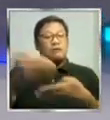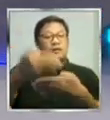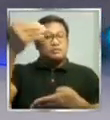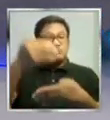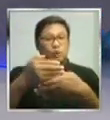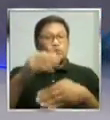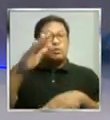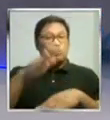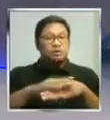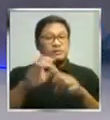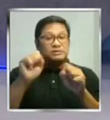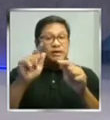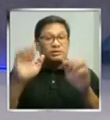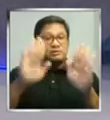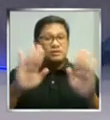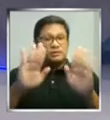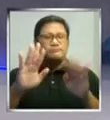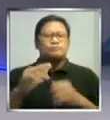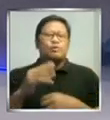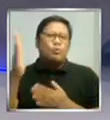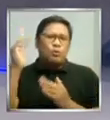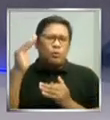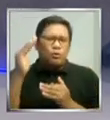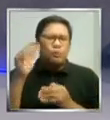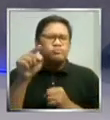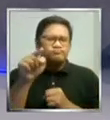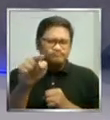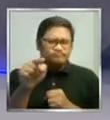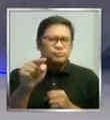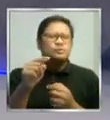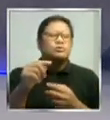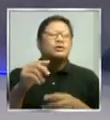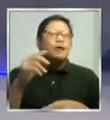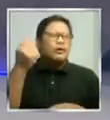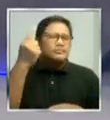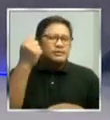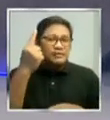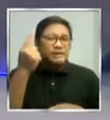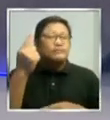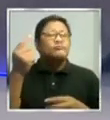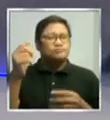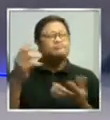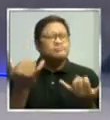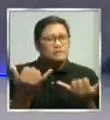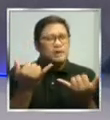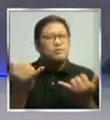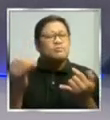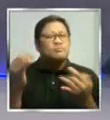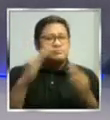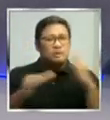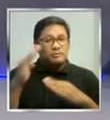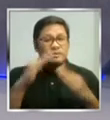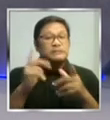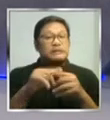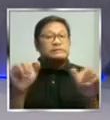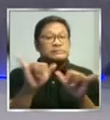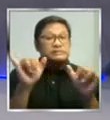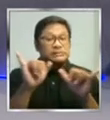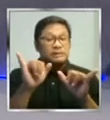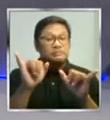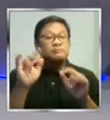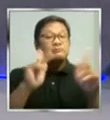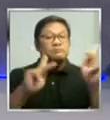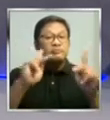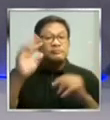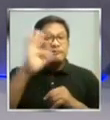Unawain daw sana ang kalagayan ng mga nagsusumikap maghanap buhay sa gitna ng krisis. At sa mga residente naman, huwag na raw